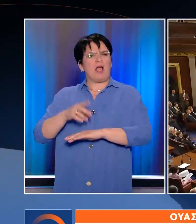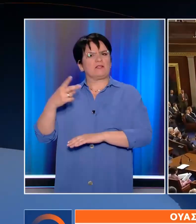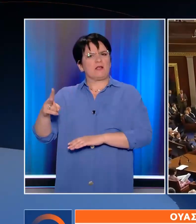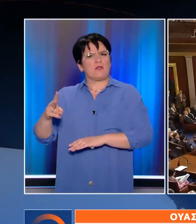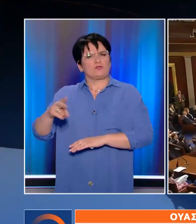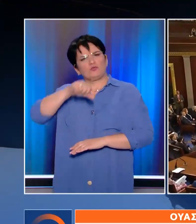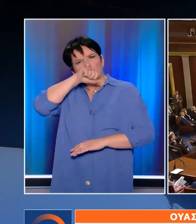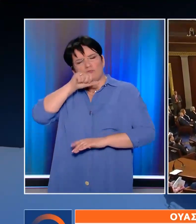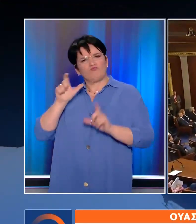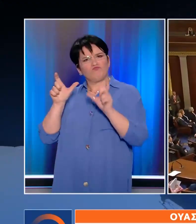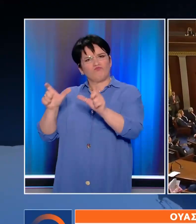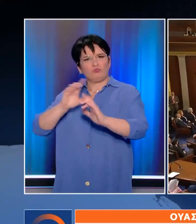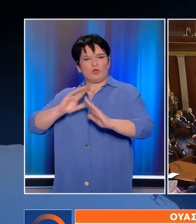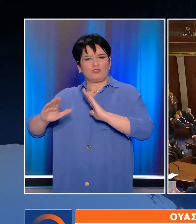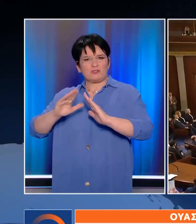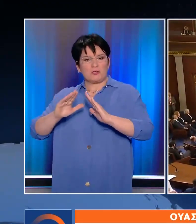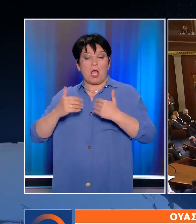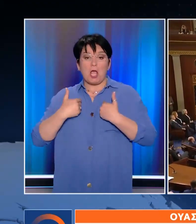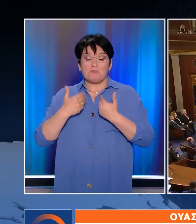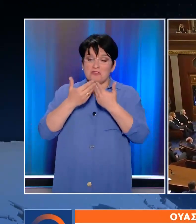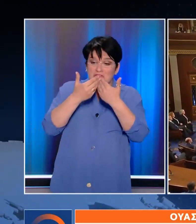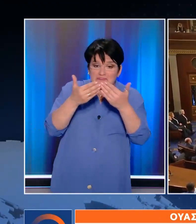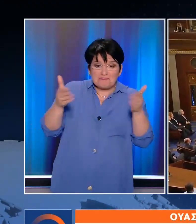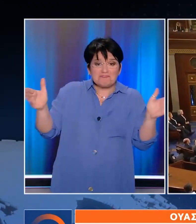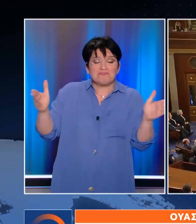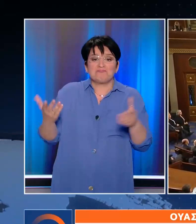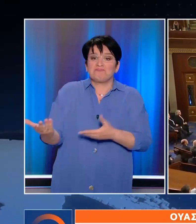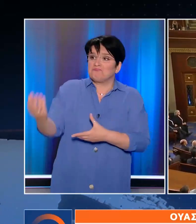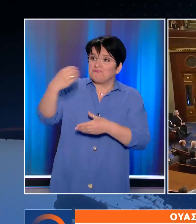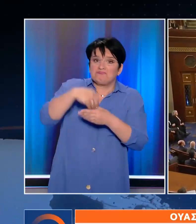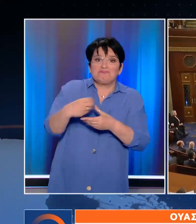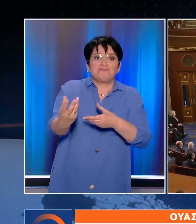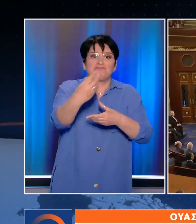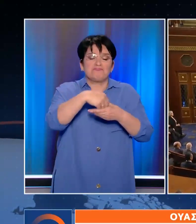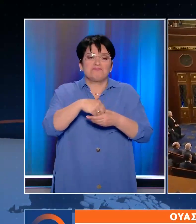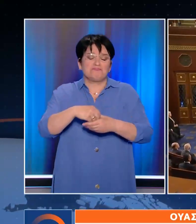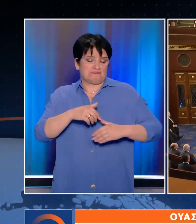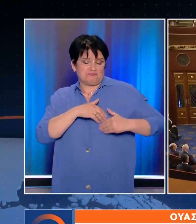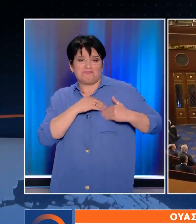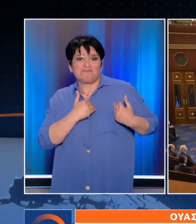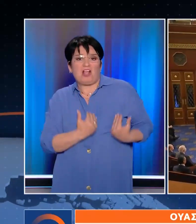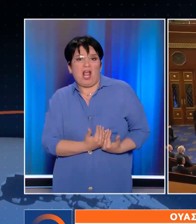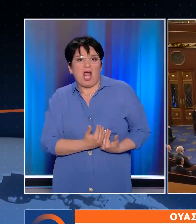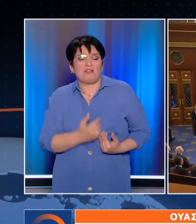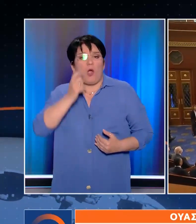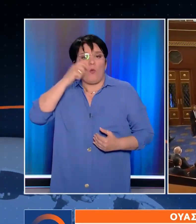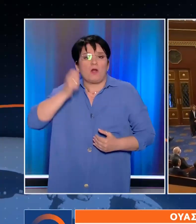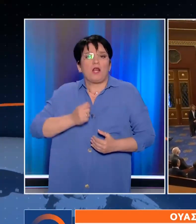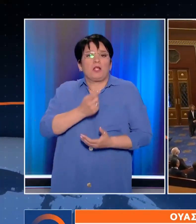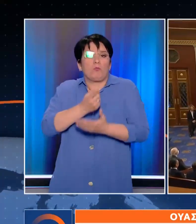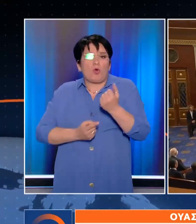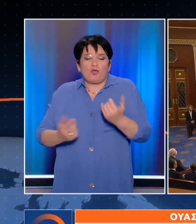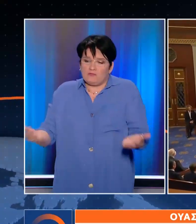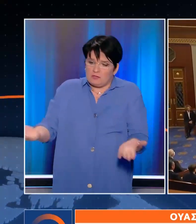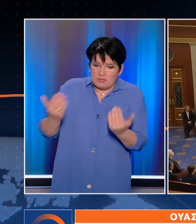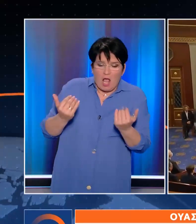Και ανοίξαμε τις πόρτες μας και υποδεχθήκαμε με ανοιχτές καρδιές τους Ουκρανούς πρόσφυγες οι